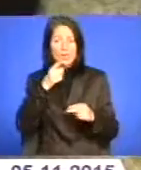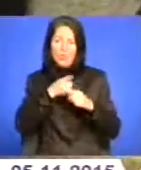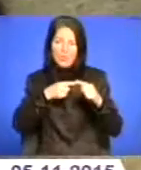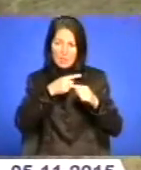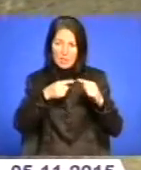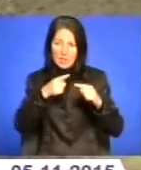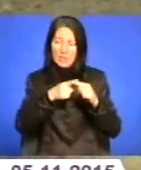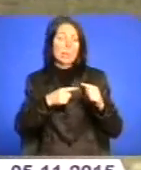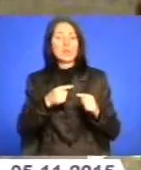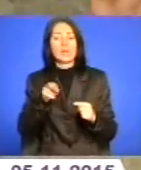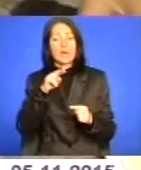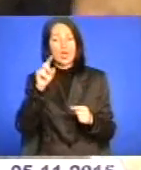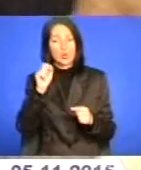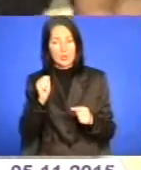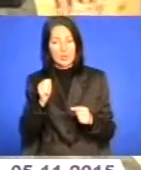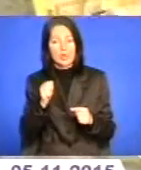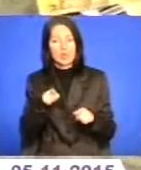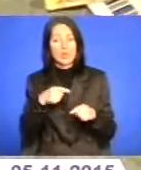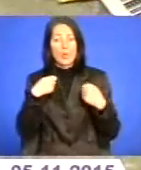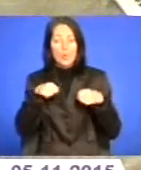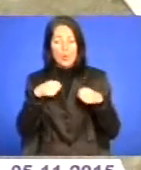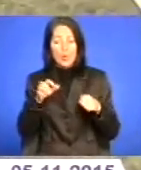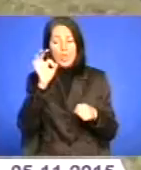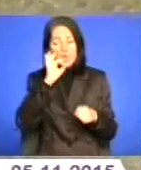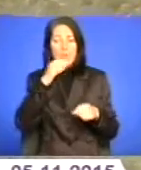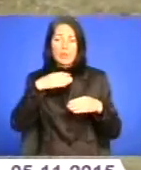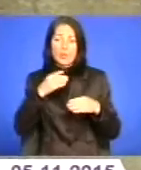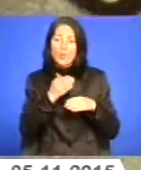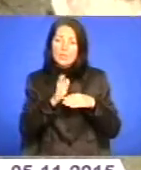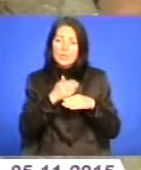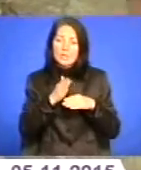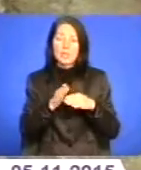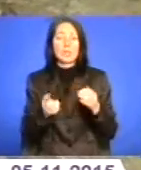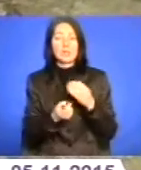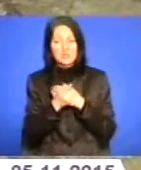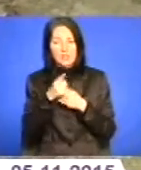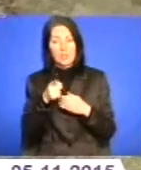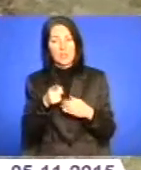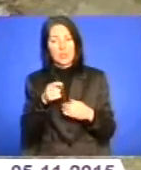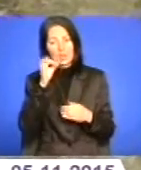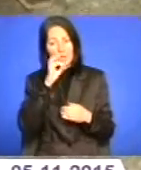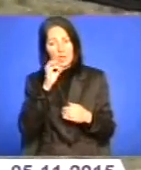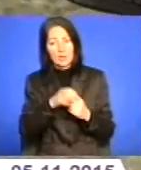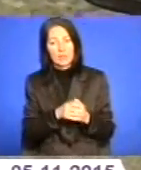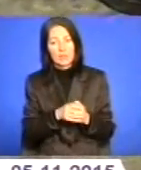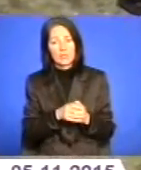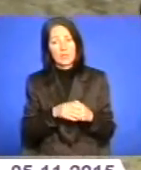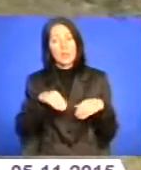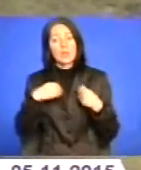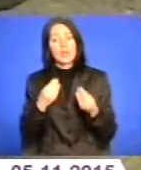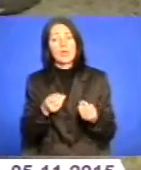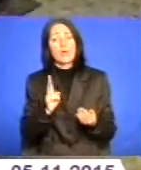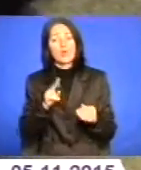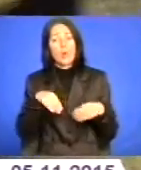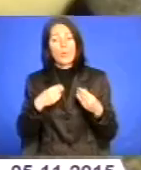продають наркоділки цей препарат частинами. Звідки той Субутекс? Хто сказав, що передав? Хто передав